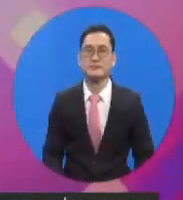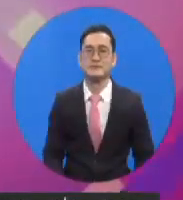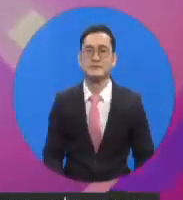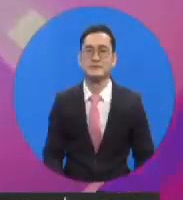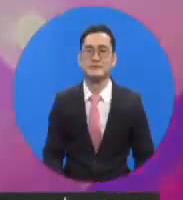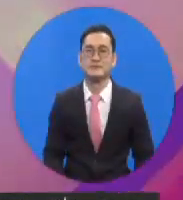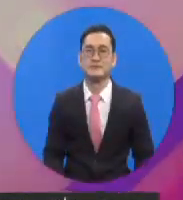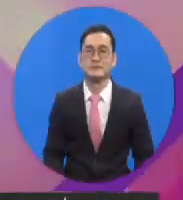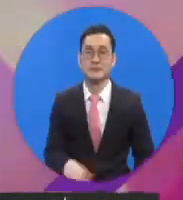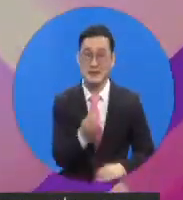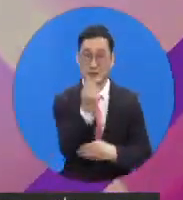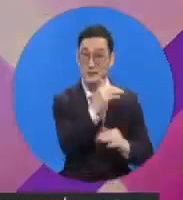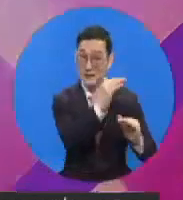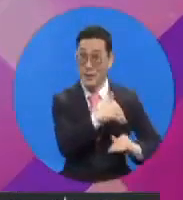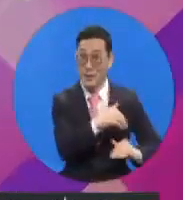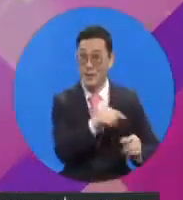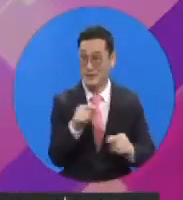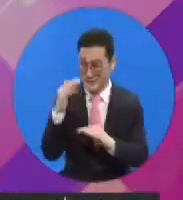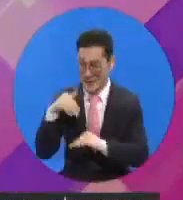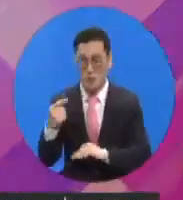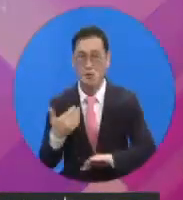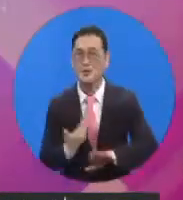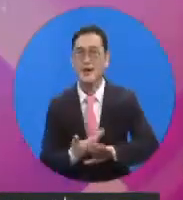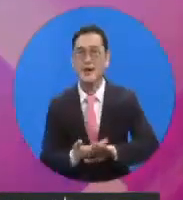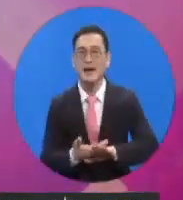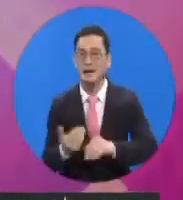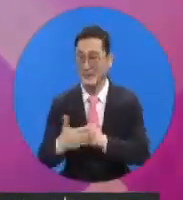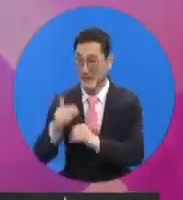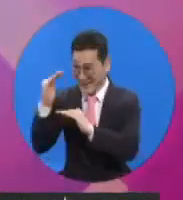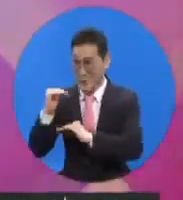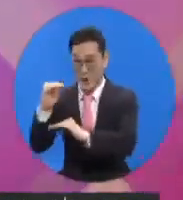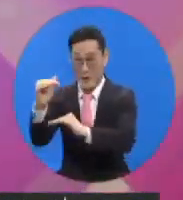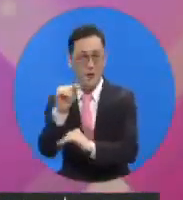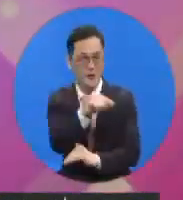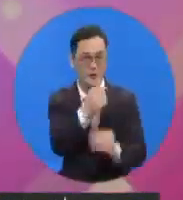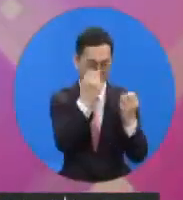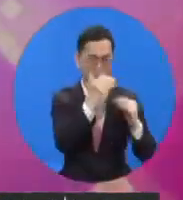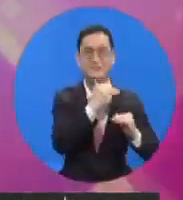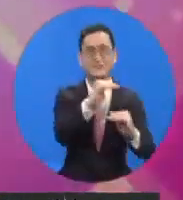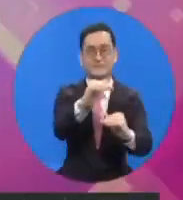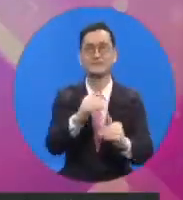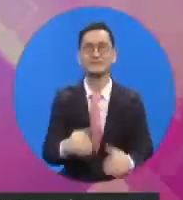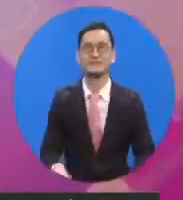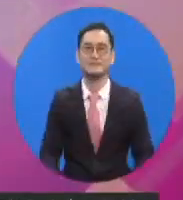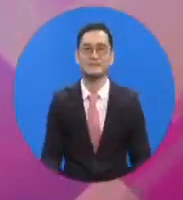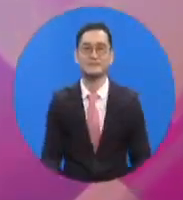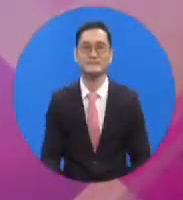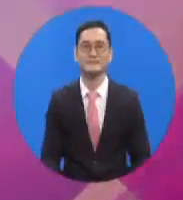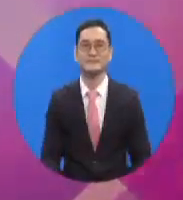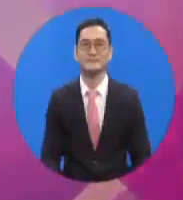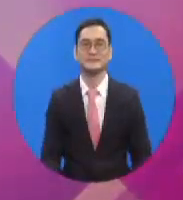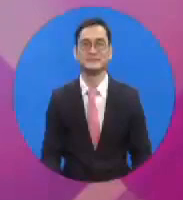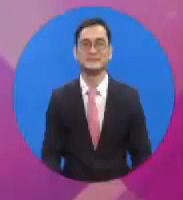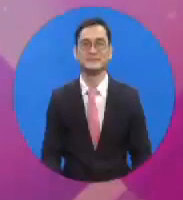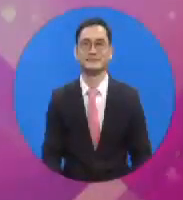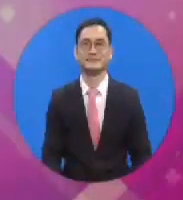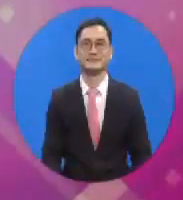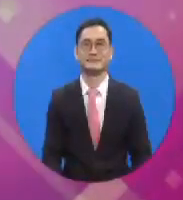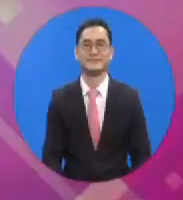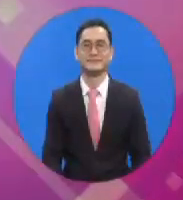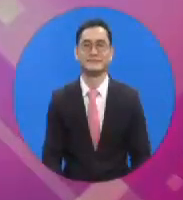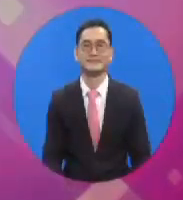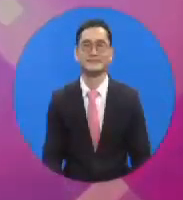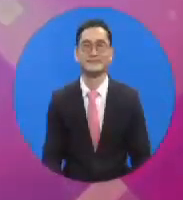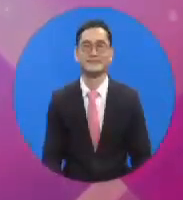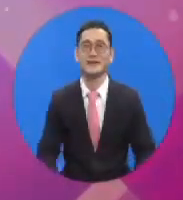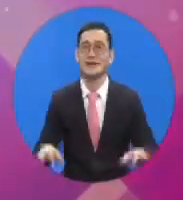보도한 것이기 때문에 시청자 여러분의 판단을 돕기 위해서 관련 내용 저희가 상세하게 소개해드렸습니다. 지금까지 이것이